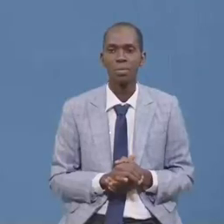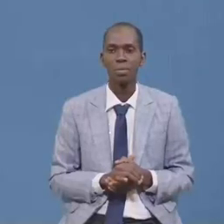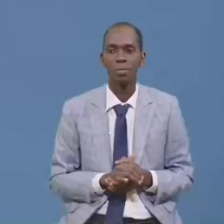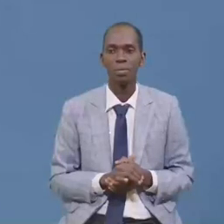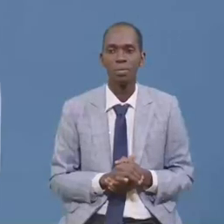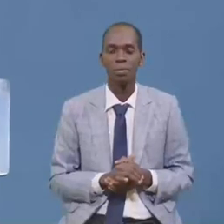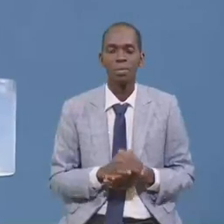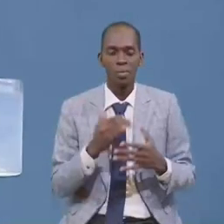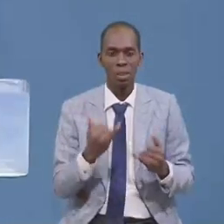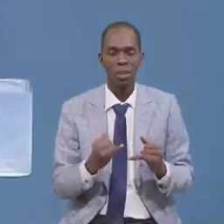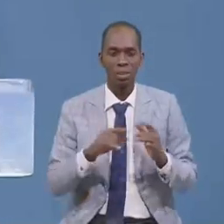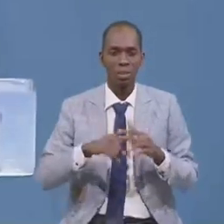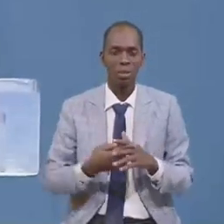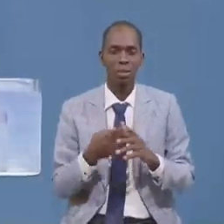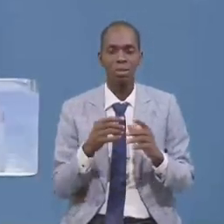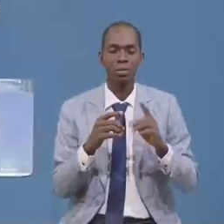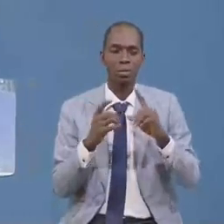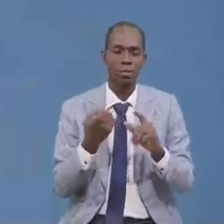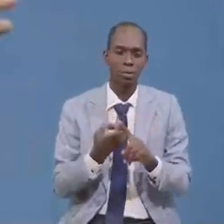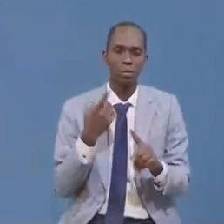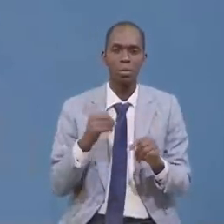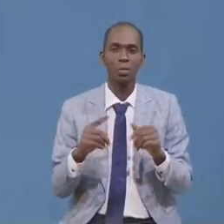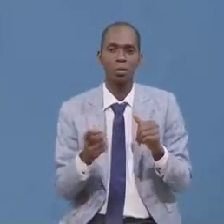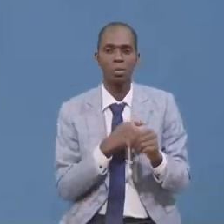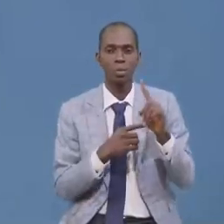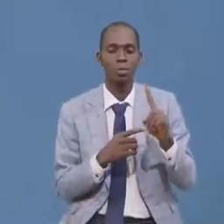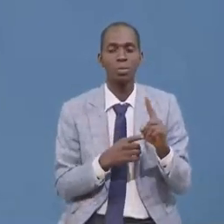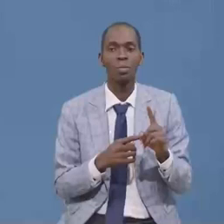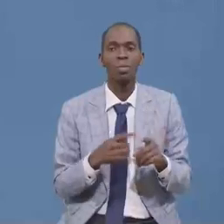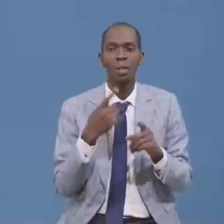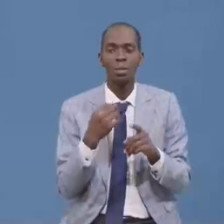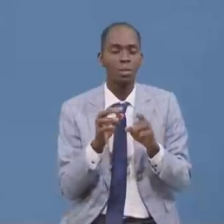Pensez à ces choses l'une après l'autre.